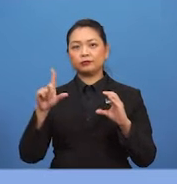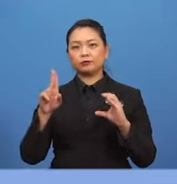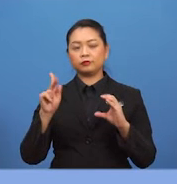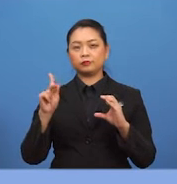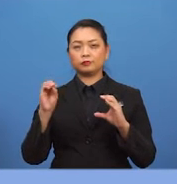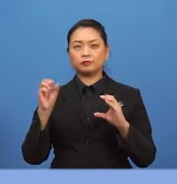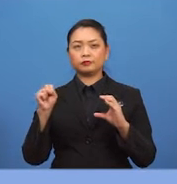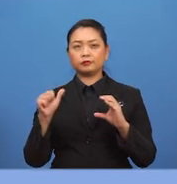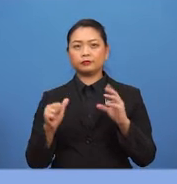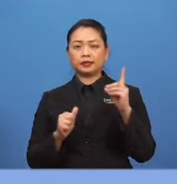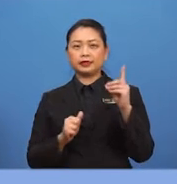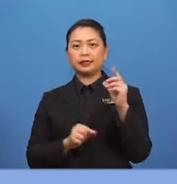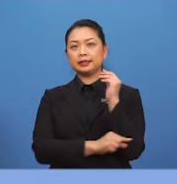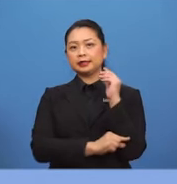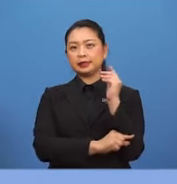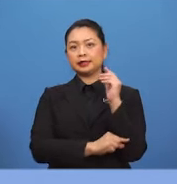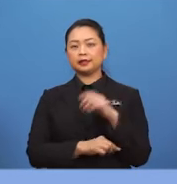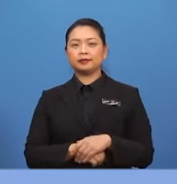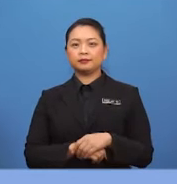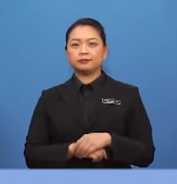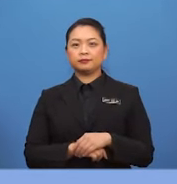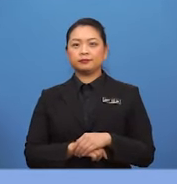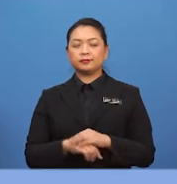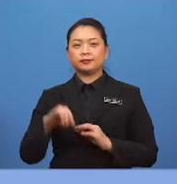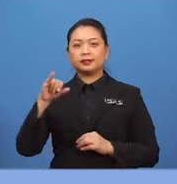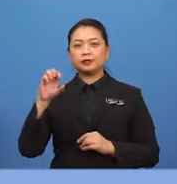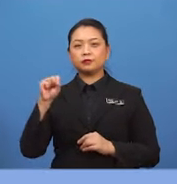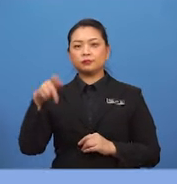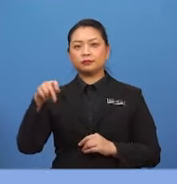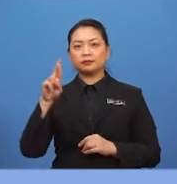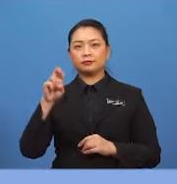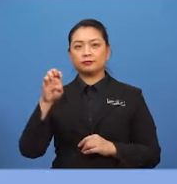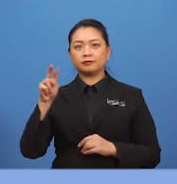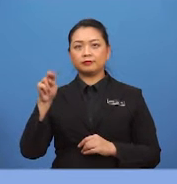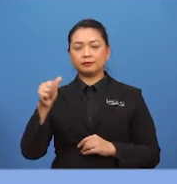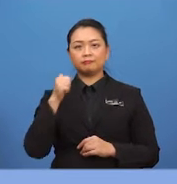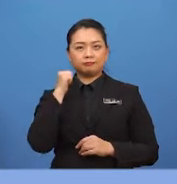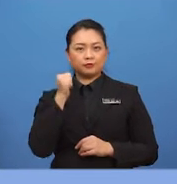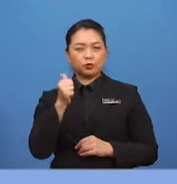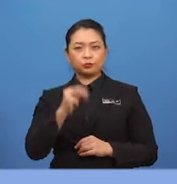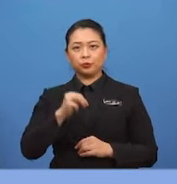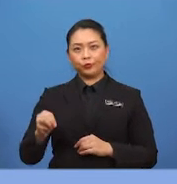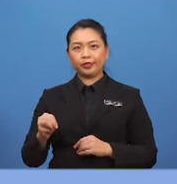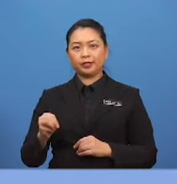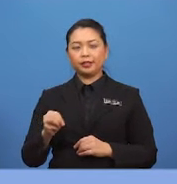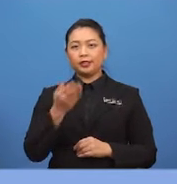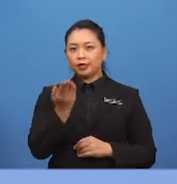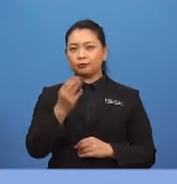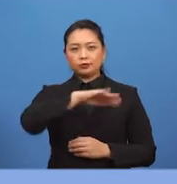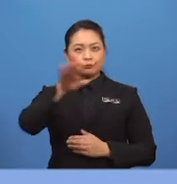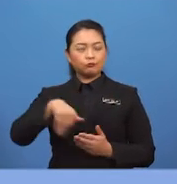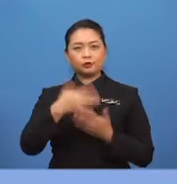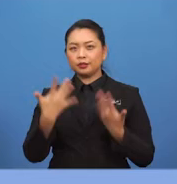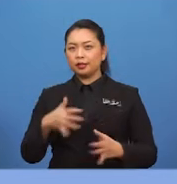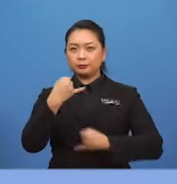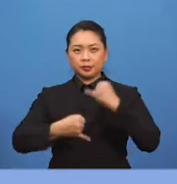glukosa. Dan bagi getah asli, monomernya adalah isoprena. Bagus, murid-murid. Kamu